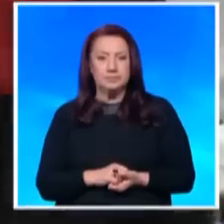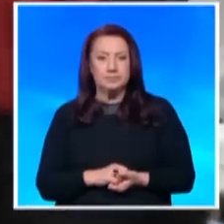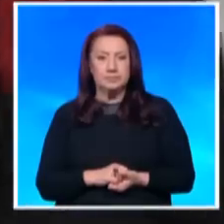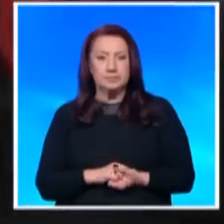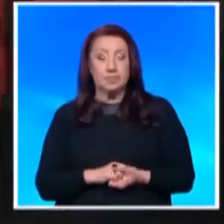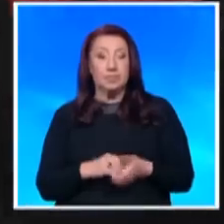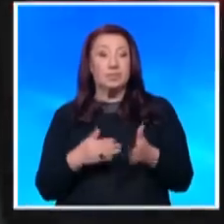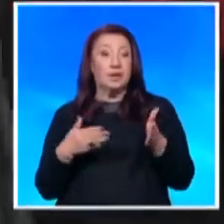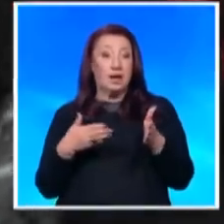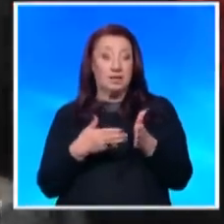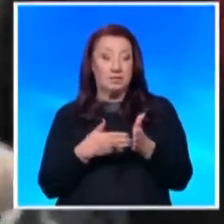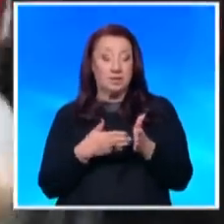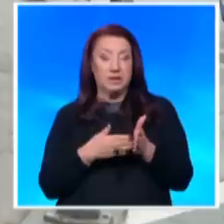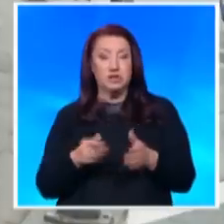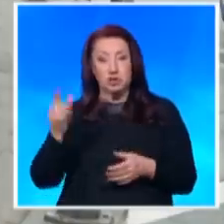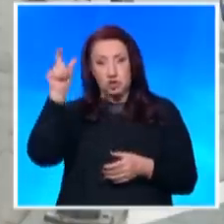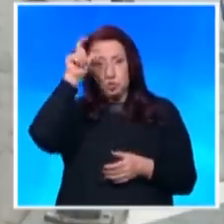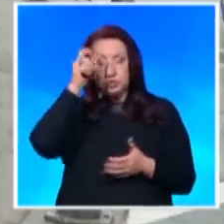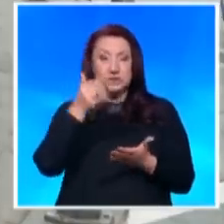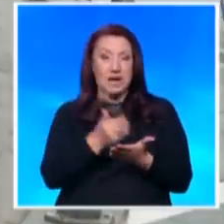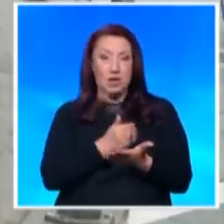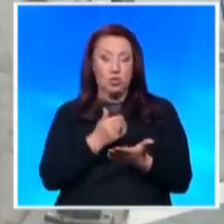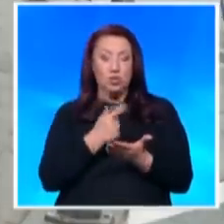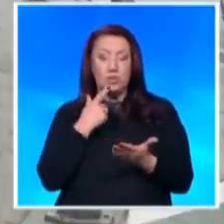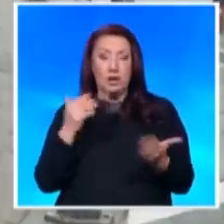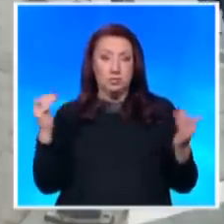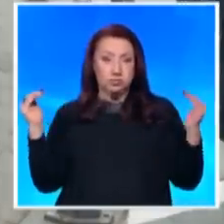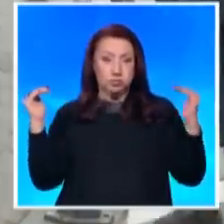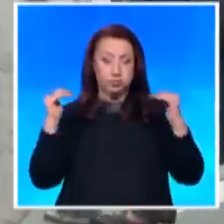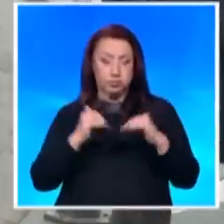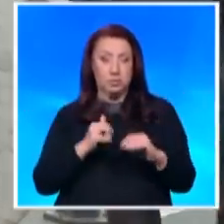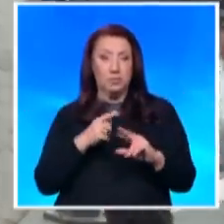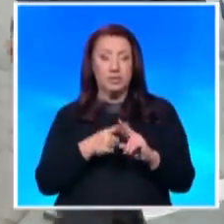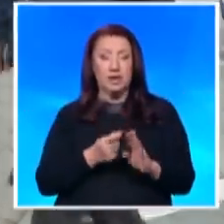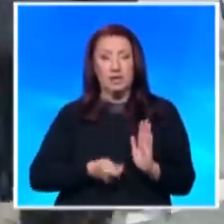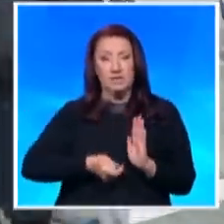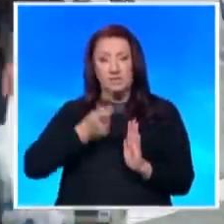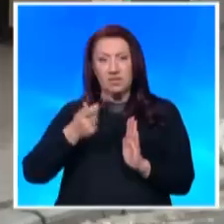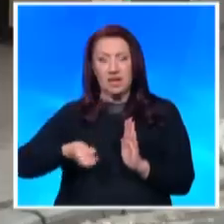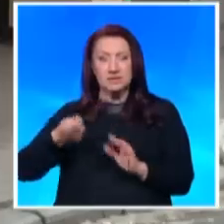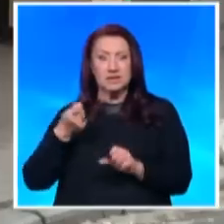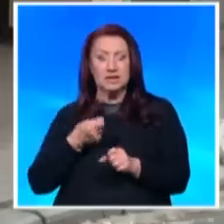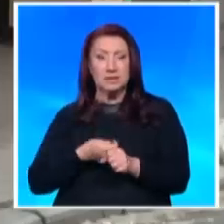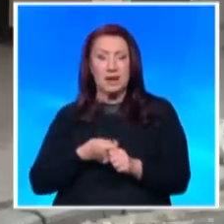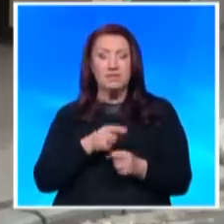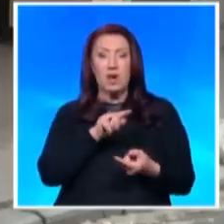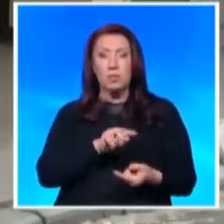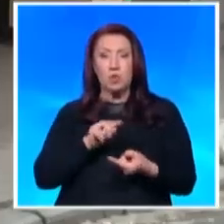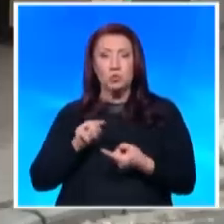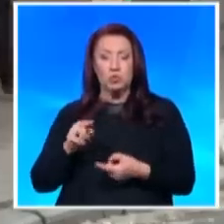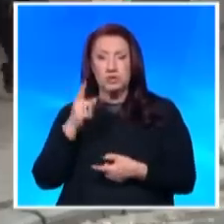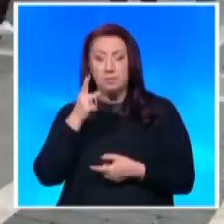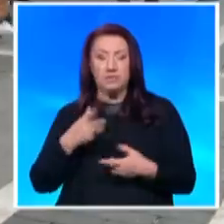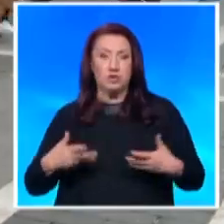Въпреки че турската икономика се срива от няколко години, а инфлацията направи дори продукти от първа необходимост, недостъпни за